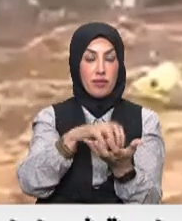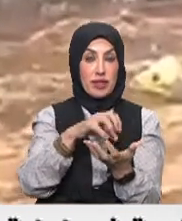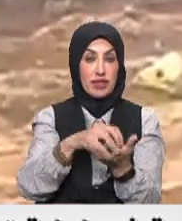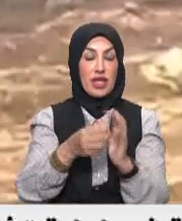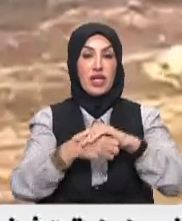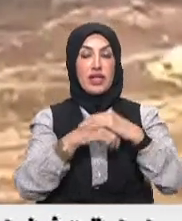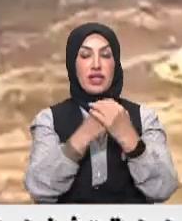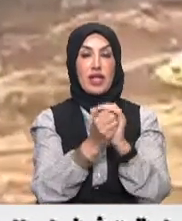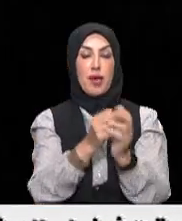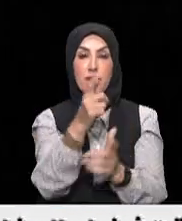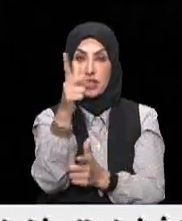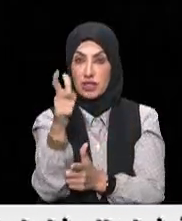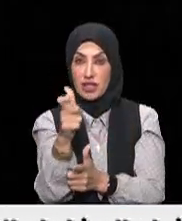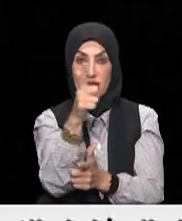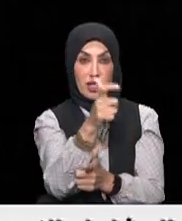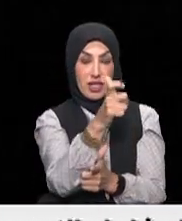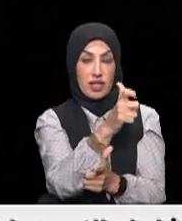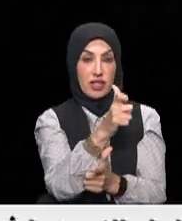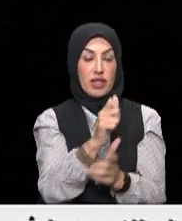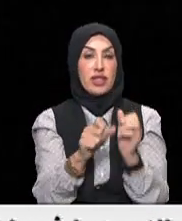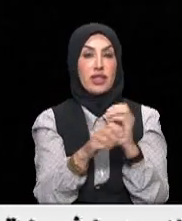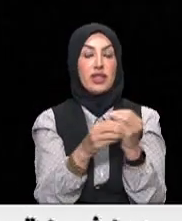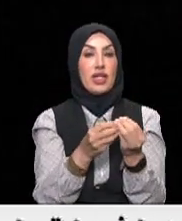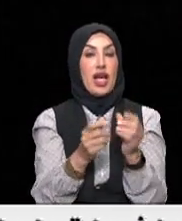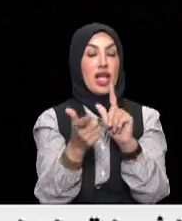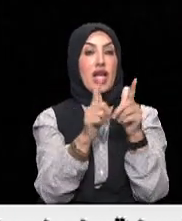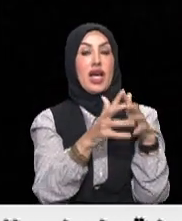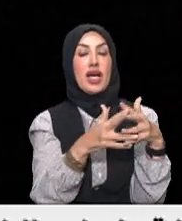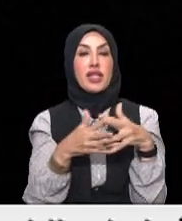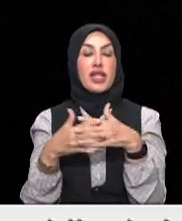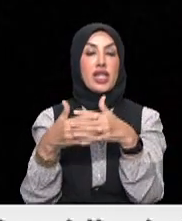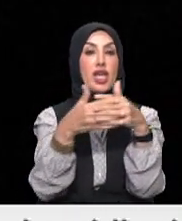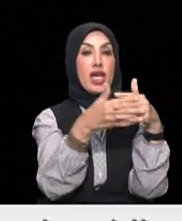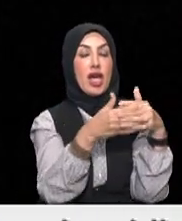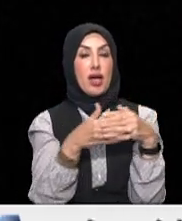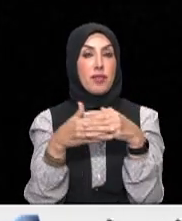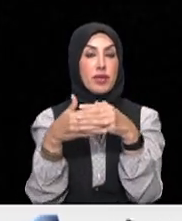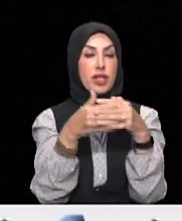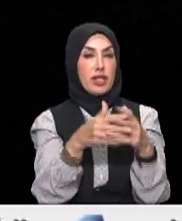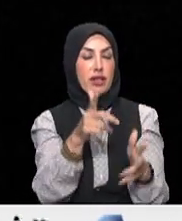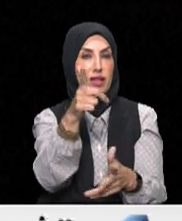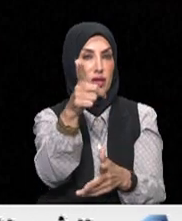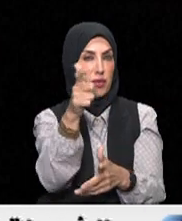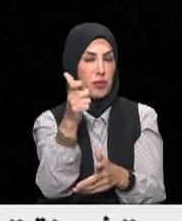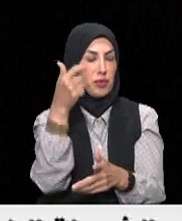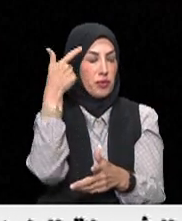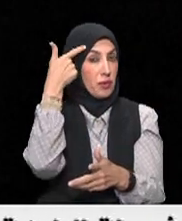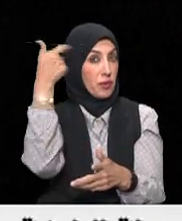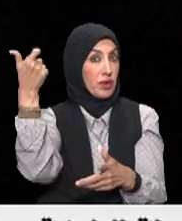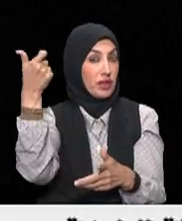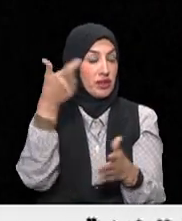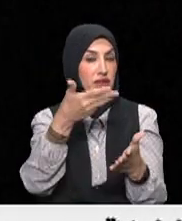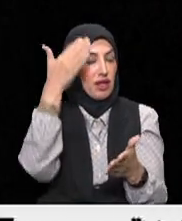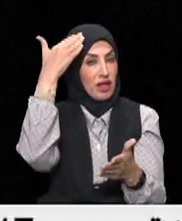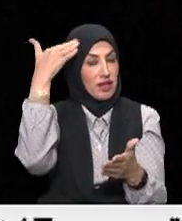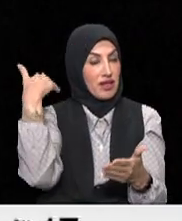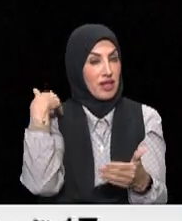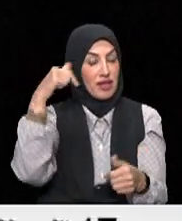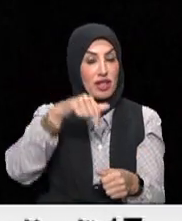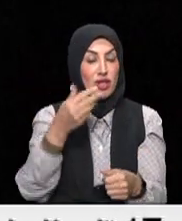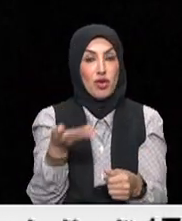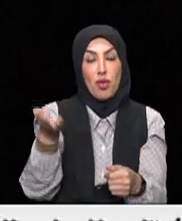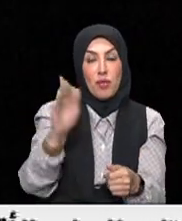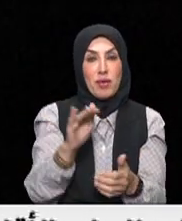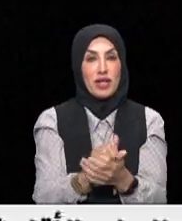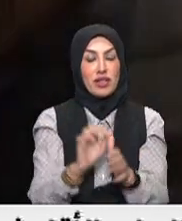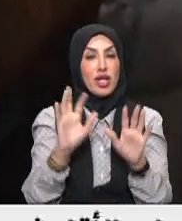الرصاص على ناشطه متضامنه امريكيه واصابها في راسها وقتلها اليوم نريد ان نسمع